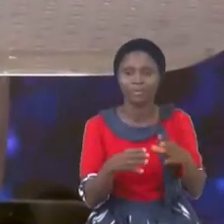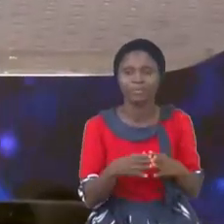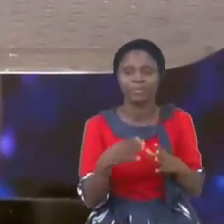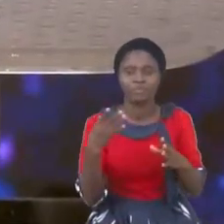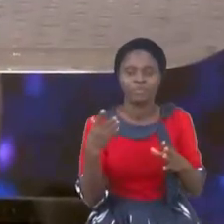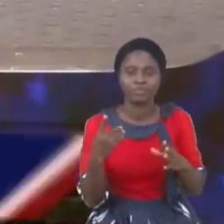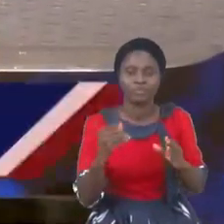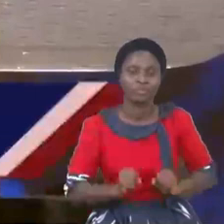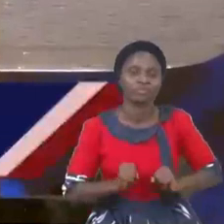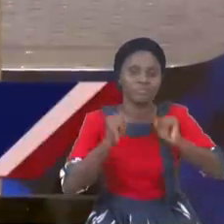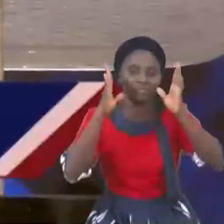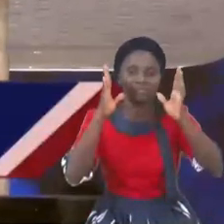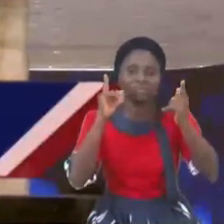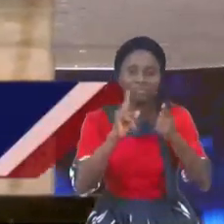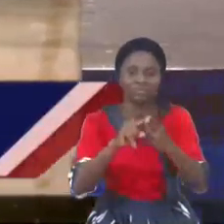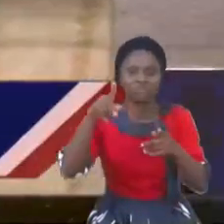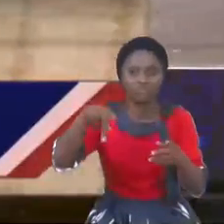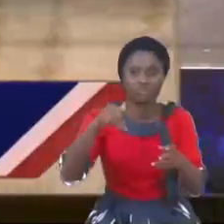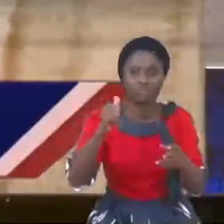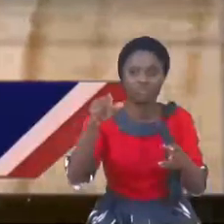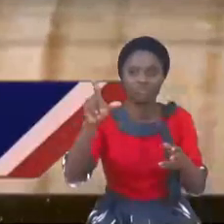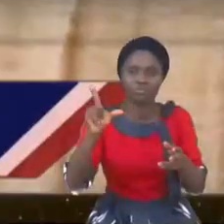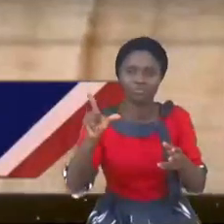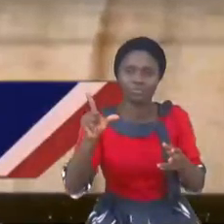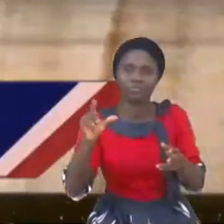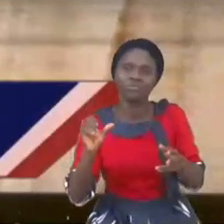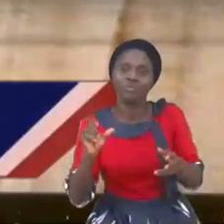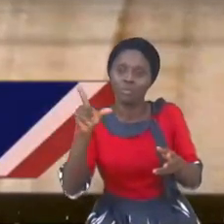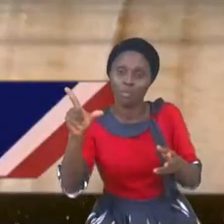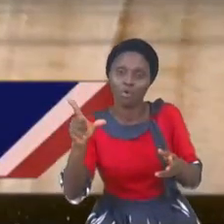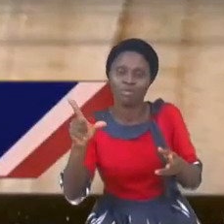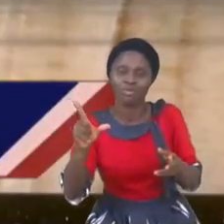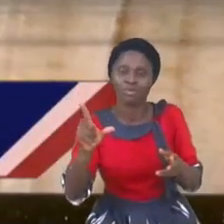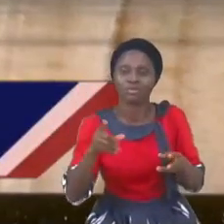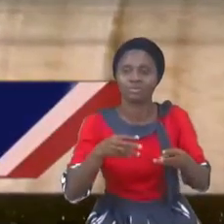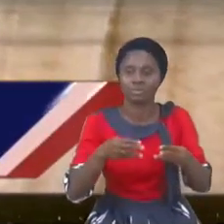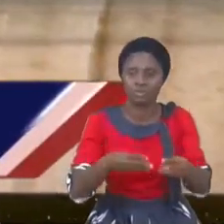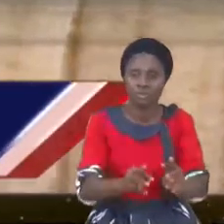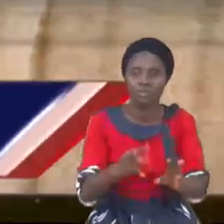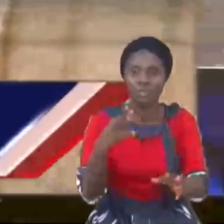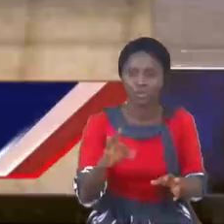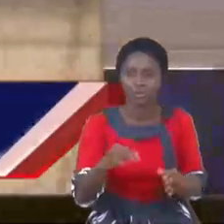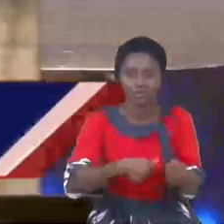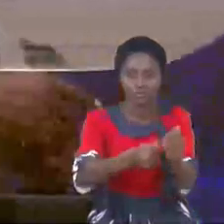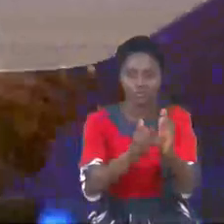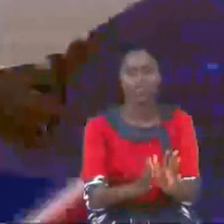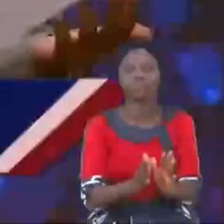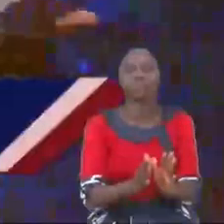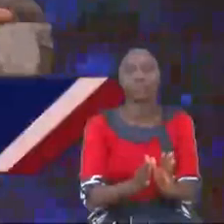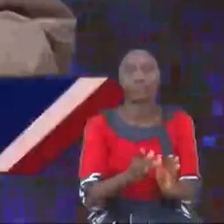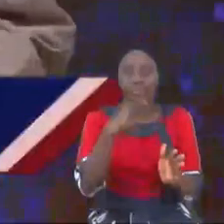modèle d'apostolat de Paul. Il a déclaré ceci au verset 12, « Soyez comme moi ».